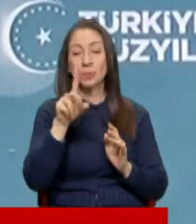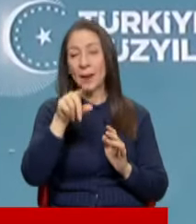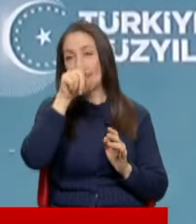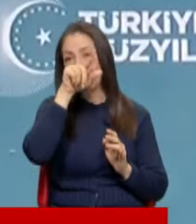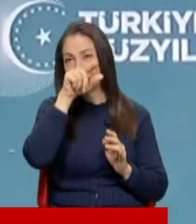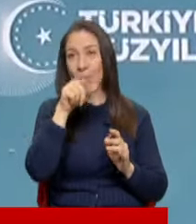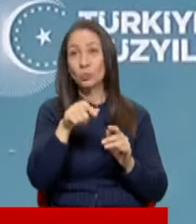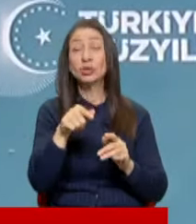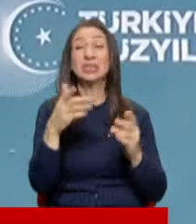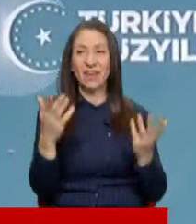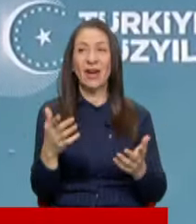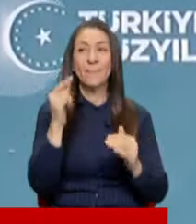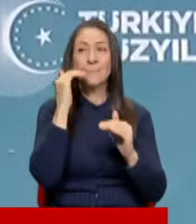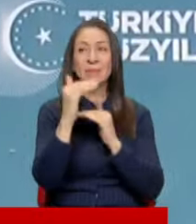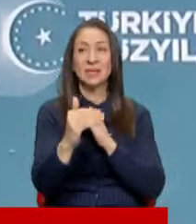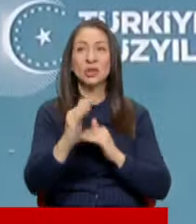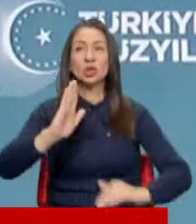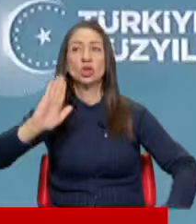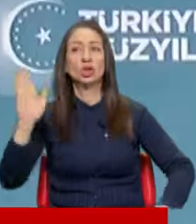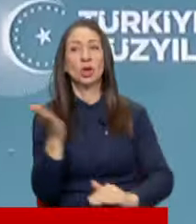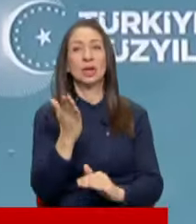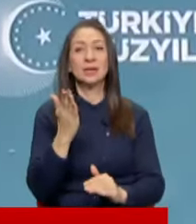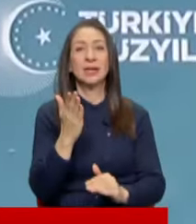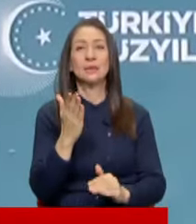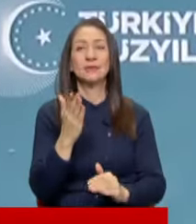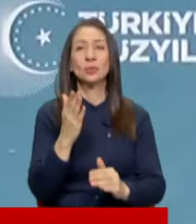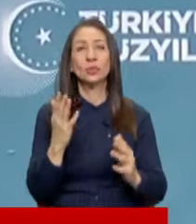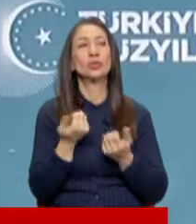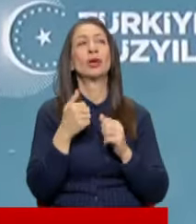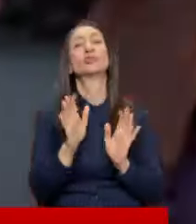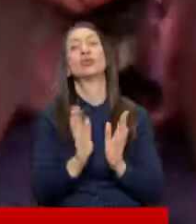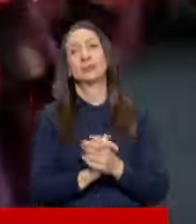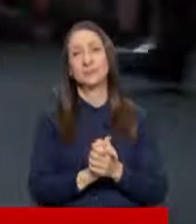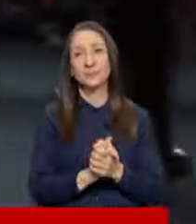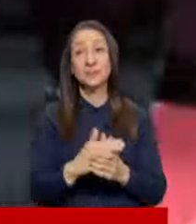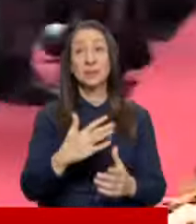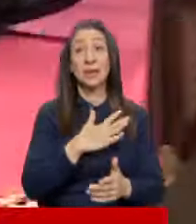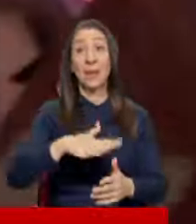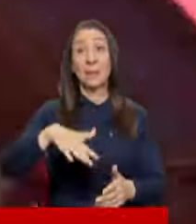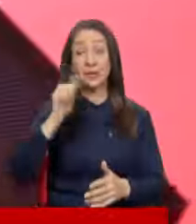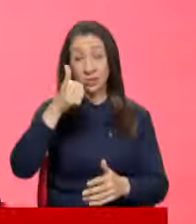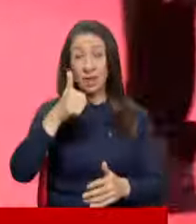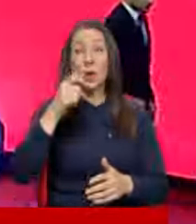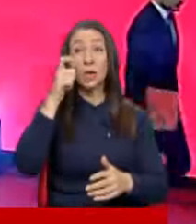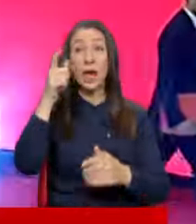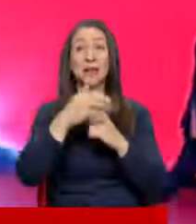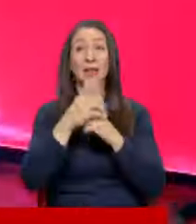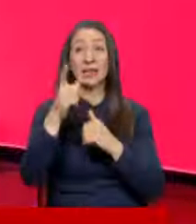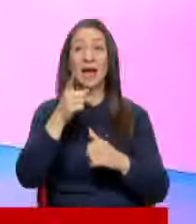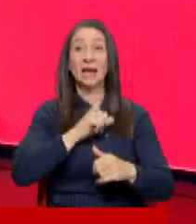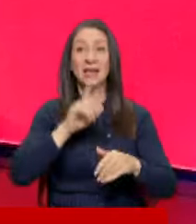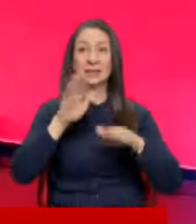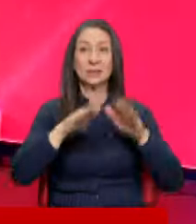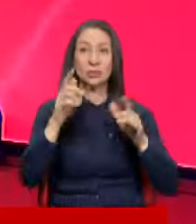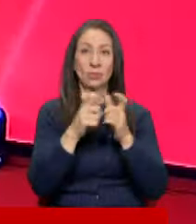Mart'ta bu sefer milletin tokatını yemekten kurtulamayacaklar CHP genel başkanı Özgür Özel Antalya'da aday